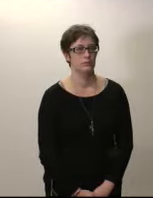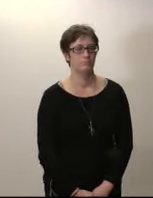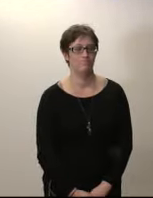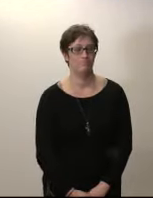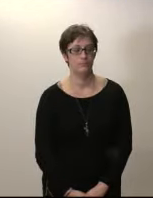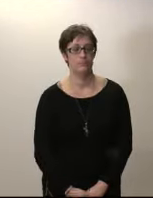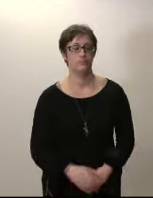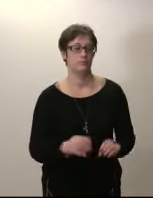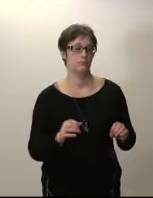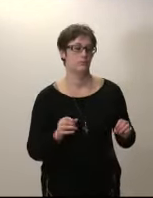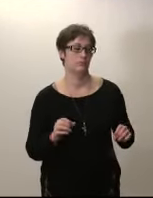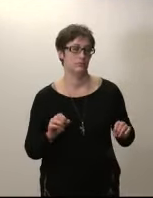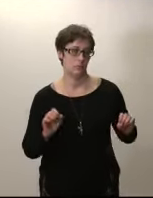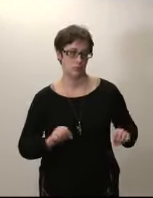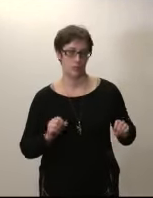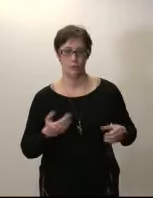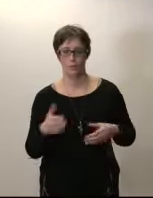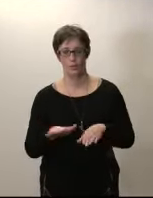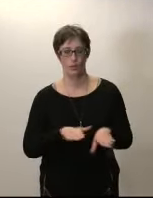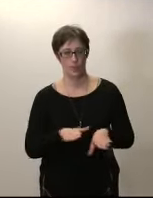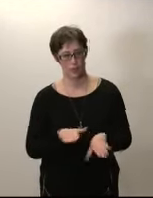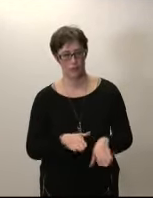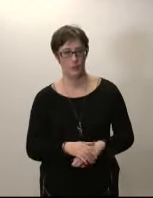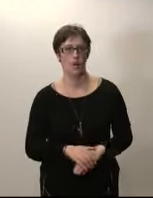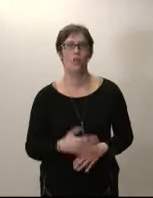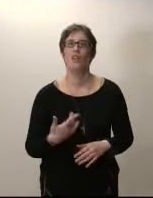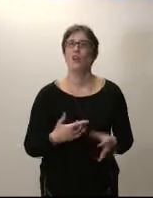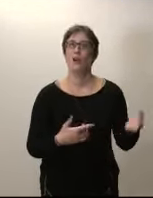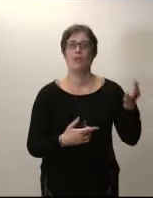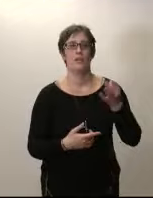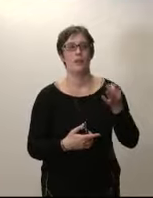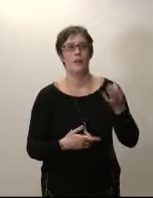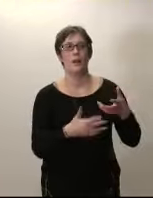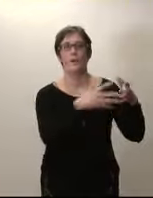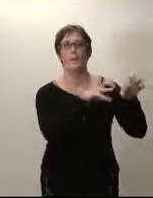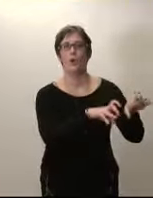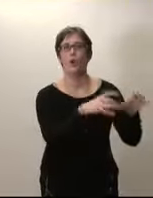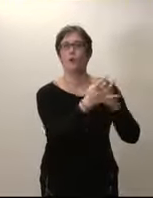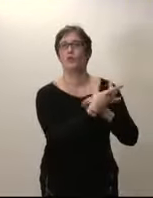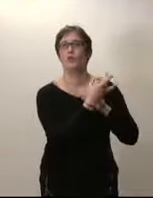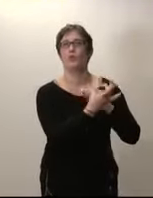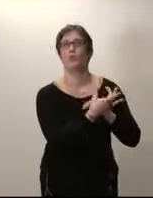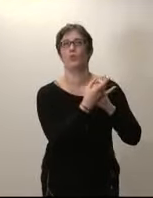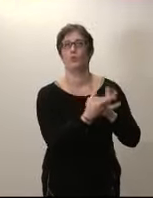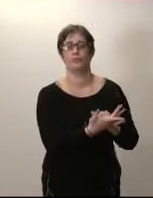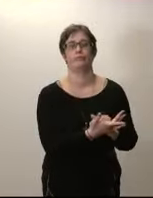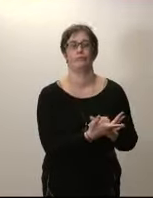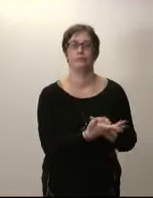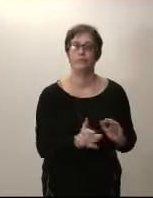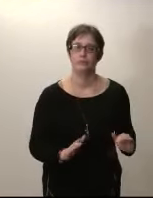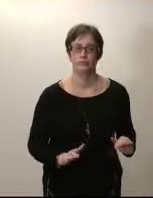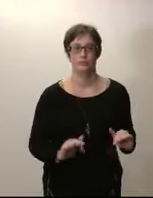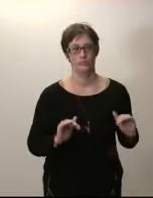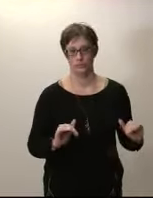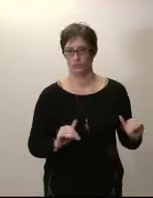autrement. Déjà une remarque. Vous nous dites les banques, elles nous refusent, etc. Je rappelle quand même que les